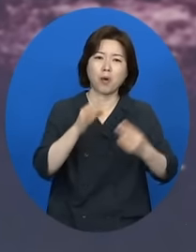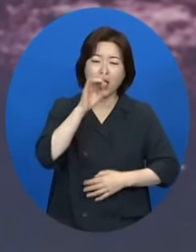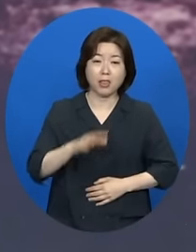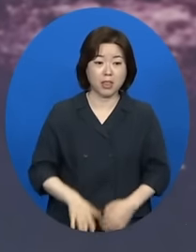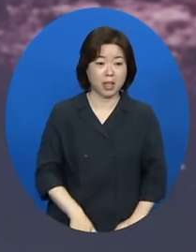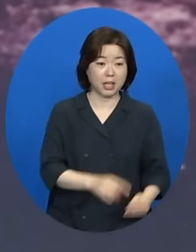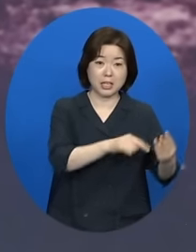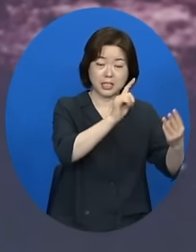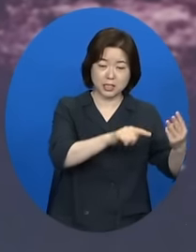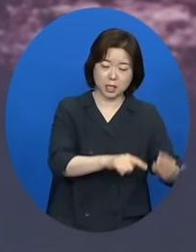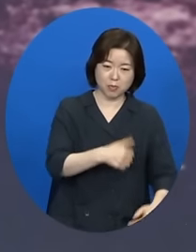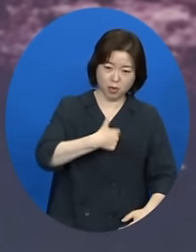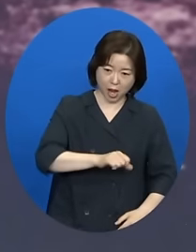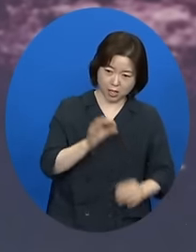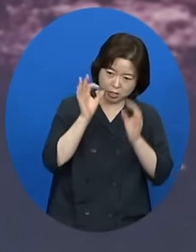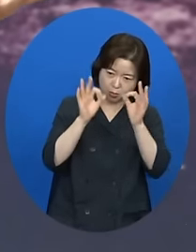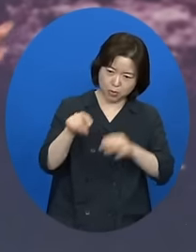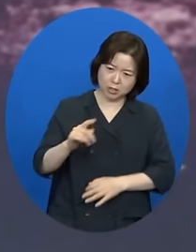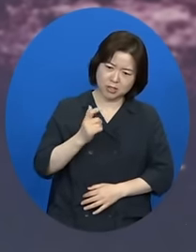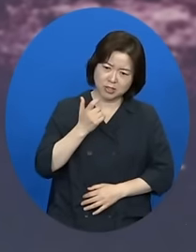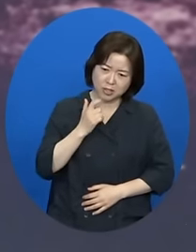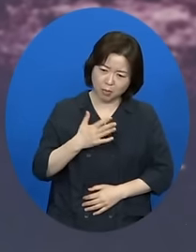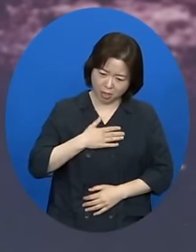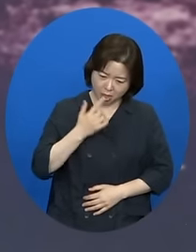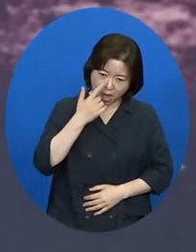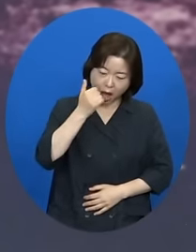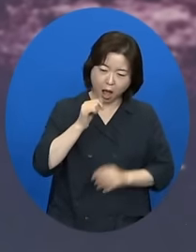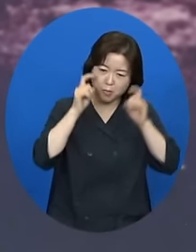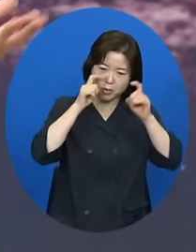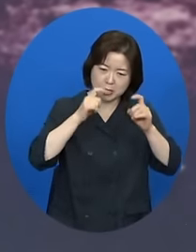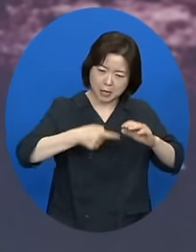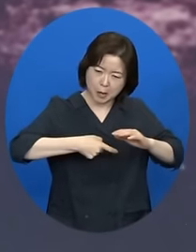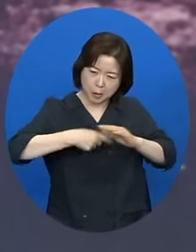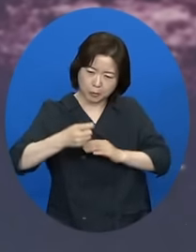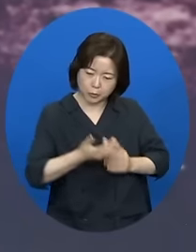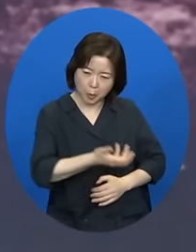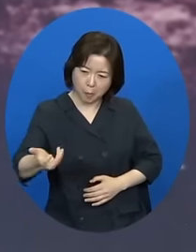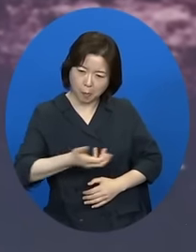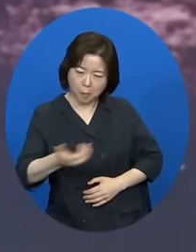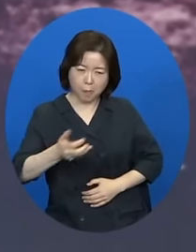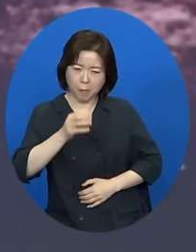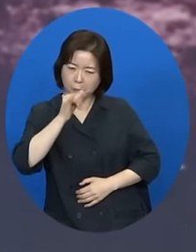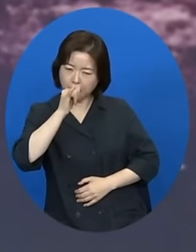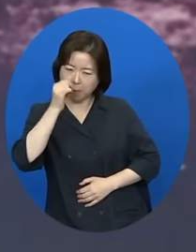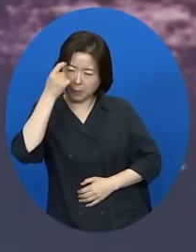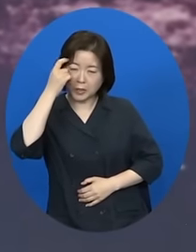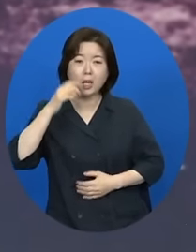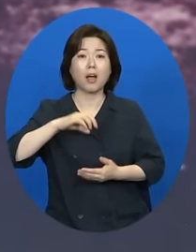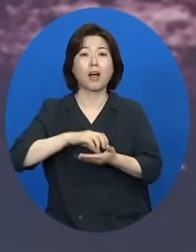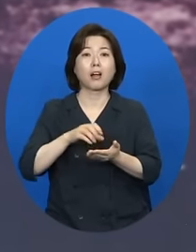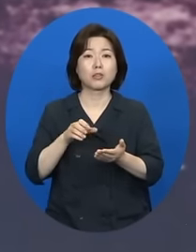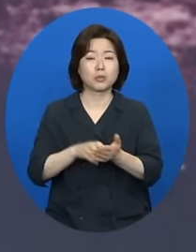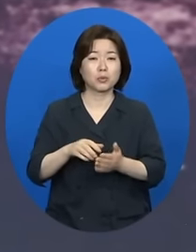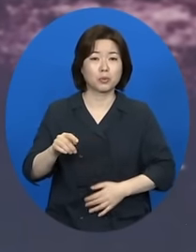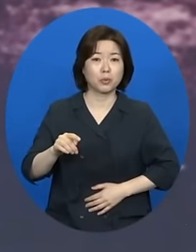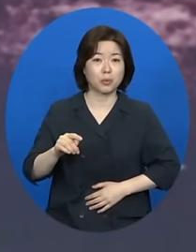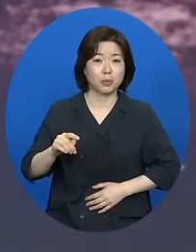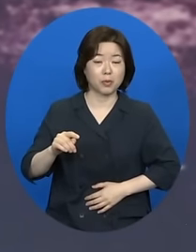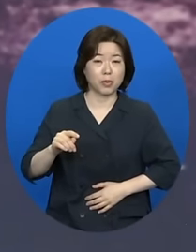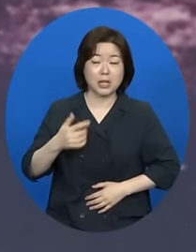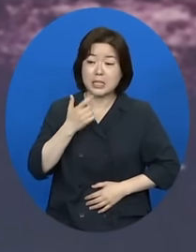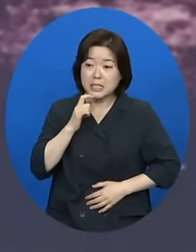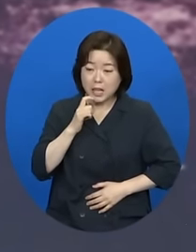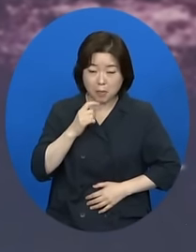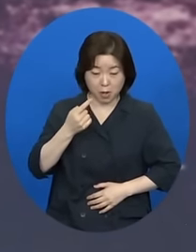보기에 야 이거 야곱이 우리 아버지의 양떼를 훔쳐다가 옮기는 거 아니야? 이런 생각을 할 정도로 너무나